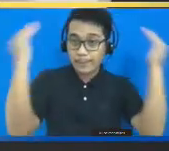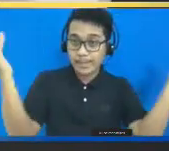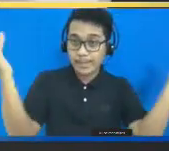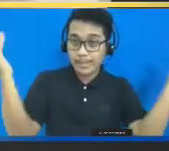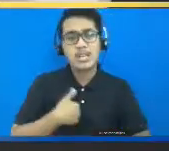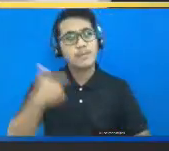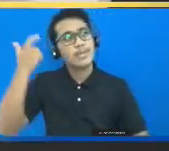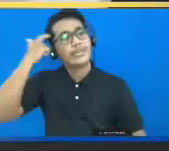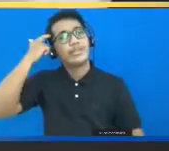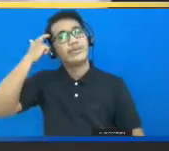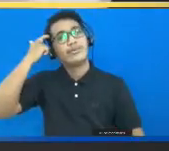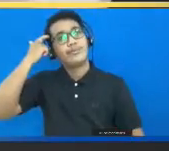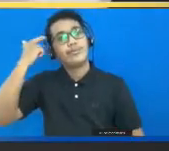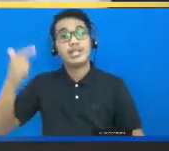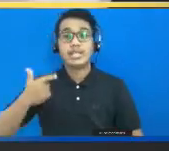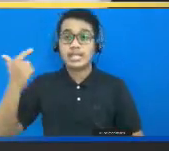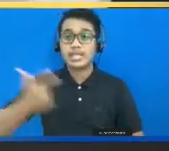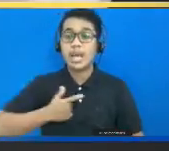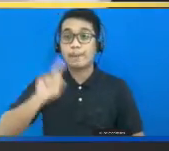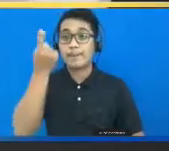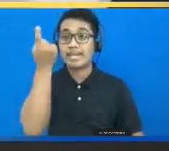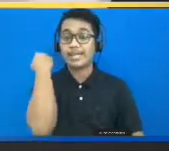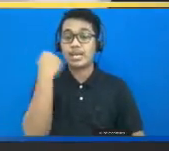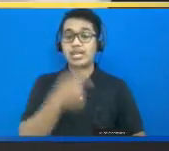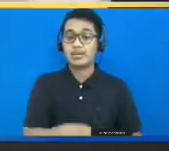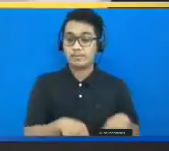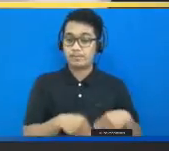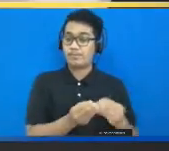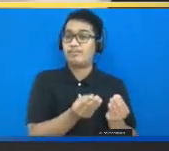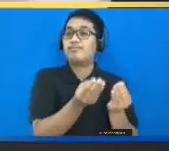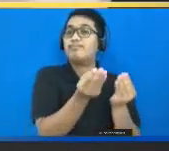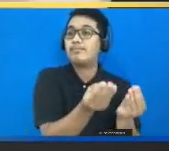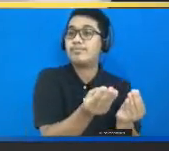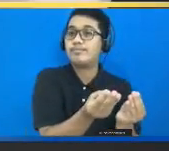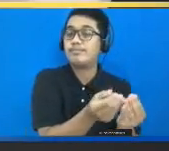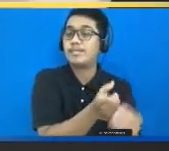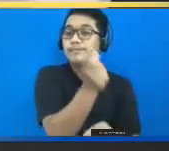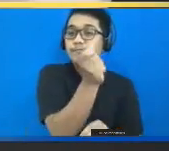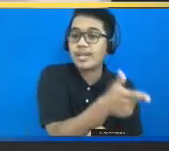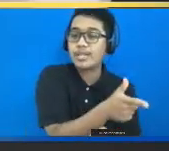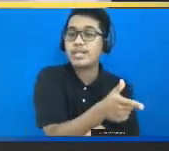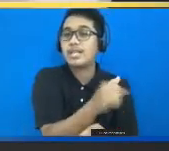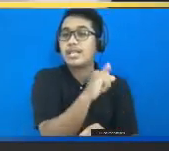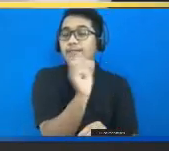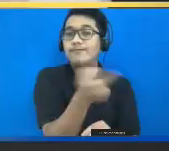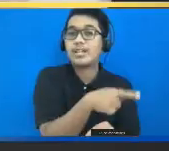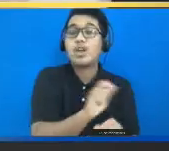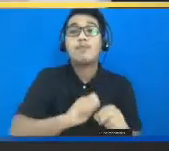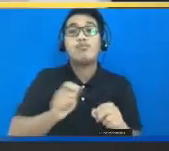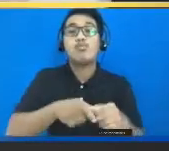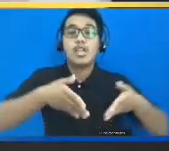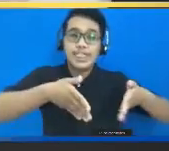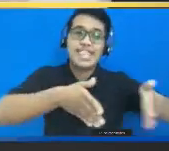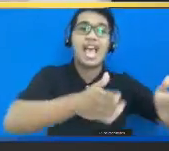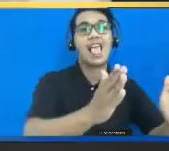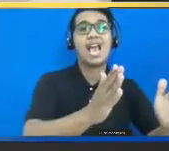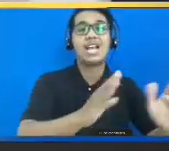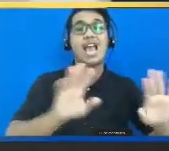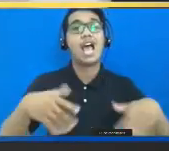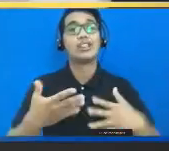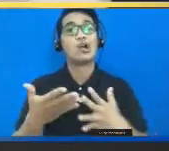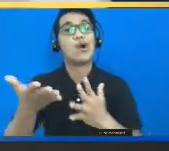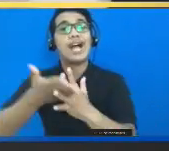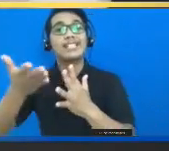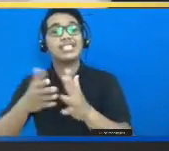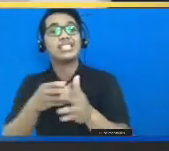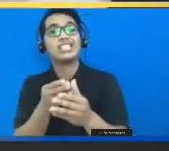investment dengan setiap kali pemerintah mengeluarkan apa investment pembuatan jalan akses